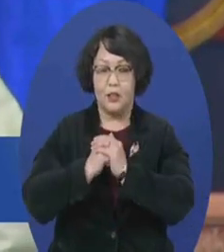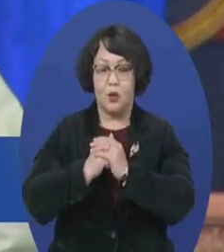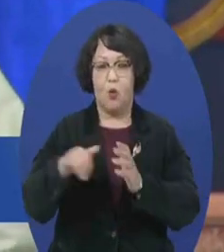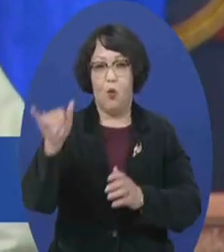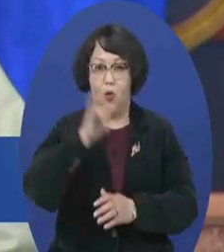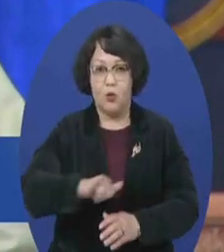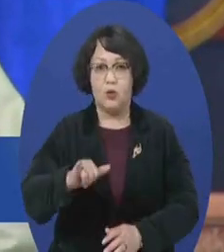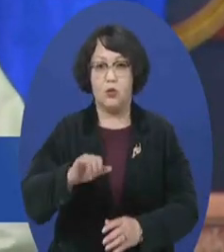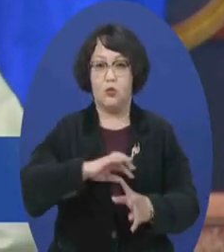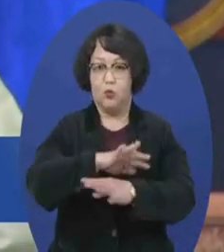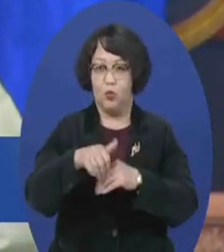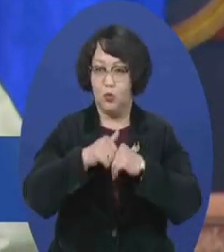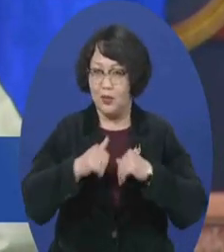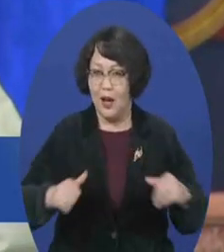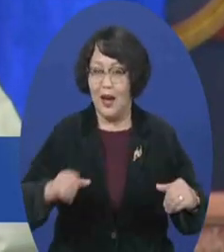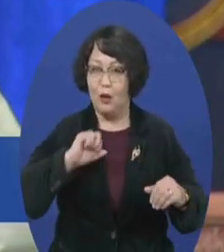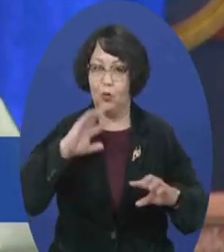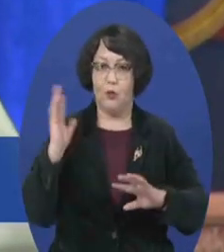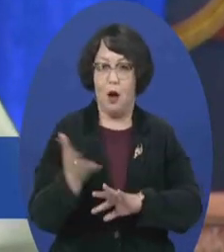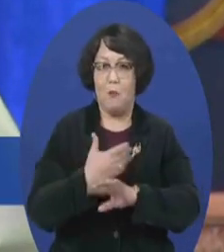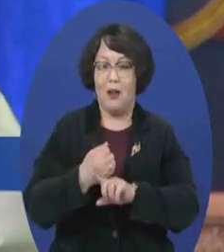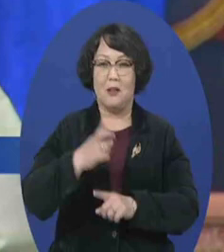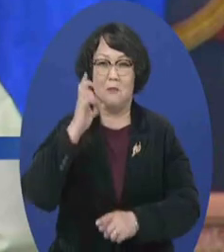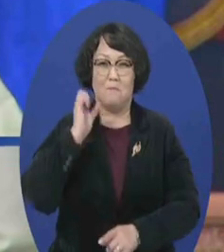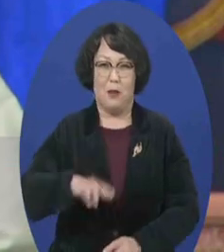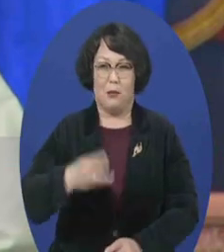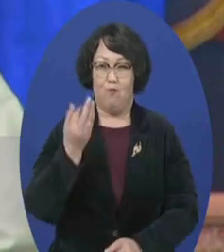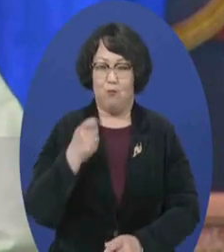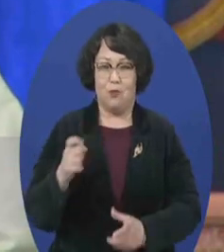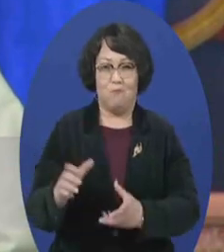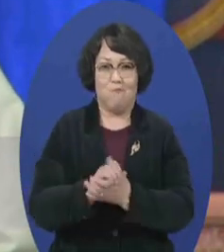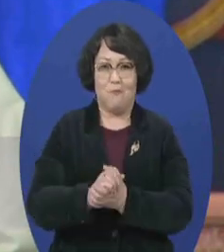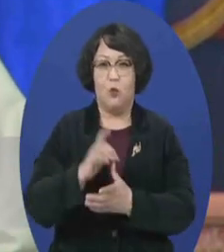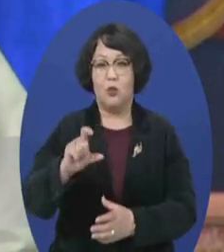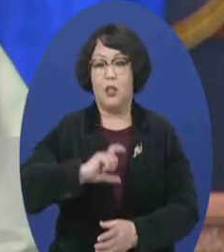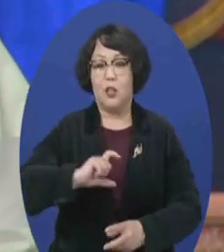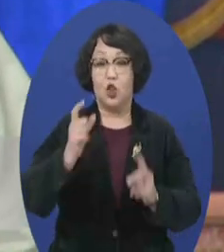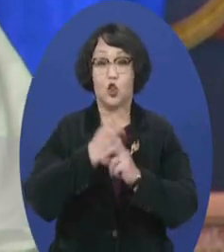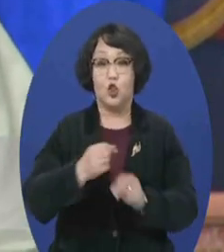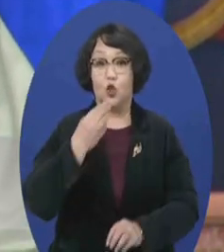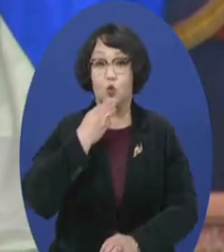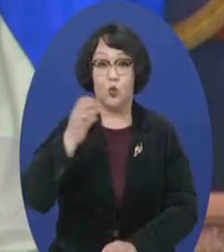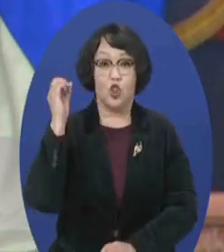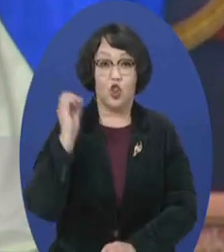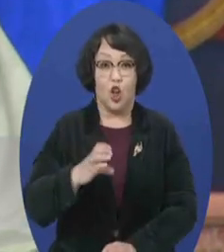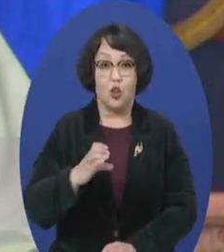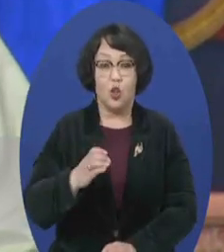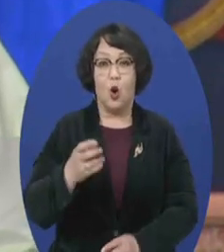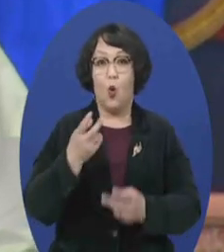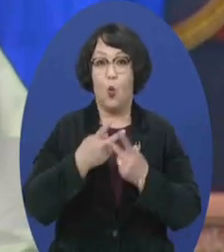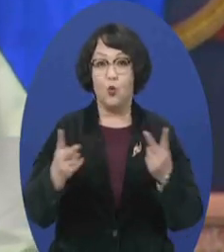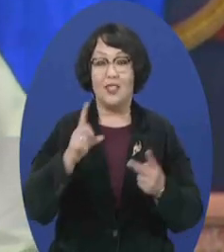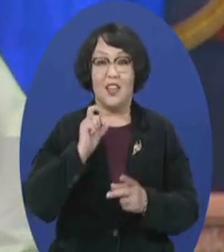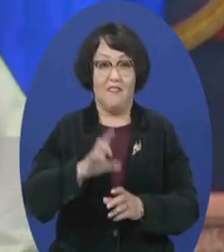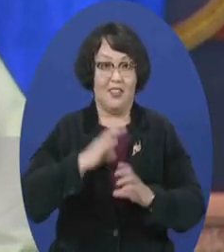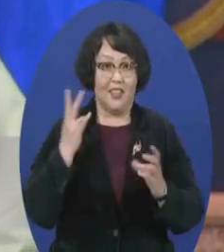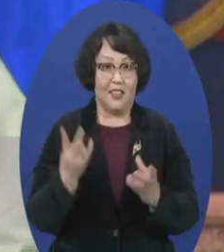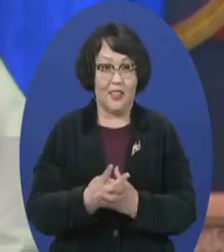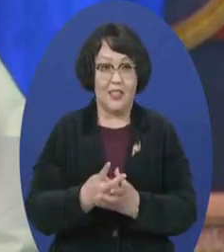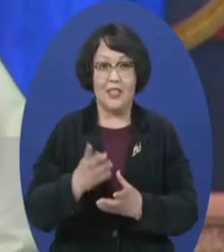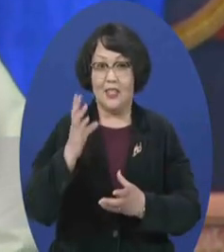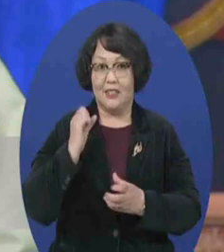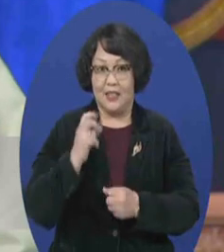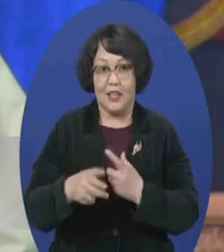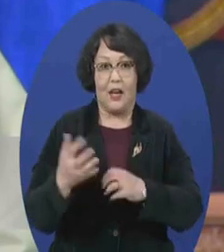дагтнал аюулгүй байдлыг баттган бэхжүүлж хүний эрх эрх чөлөө шударгаас үндэсний нэгдлээ